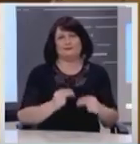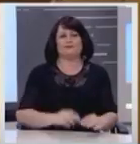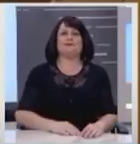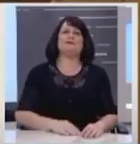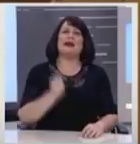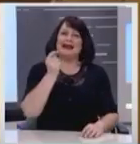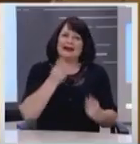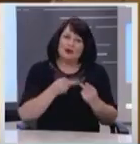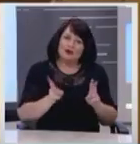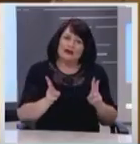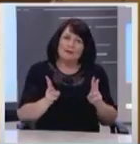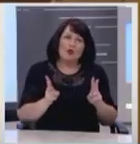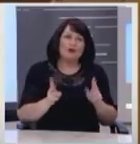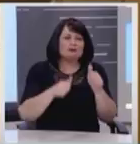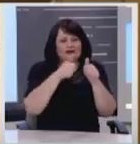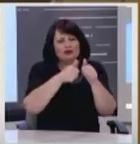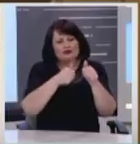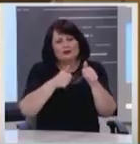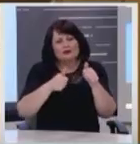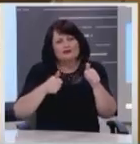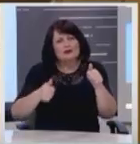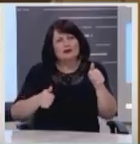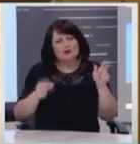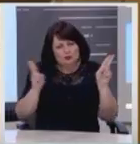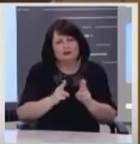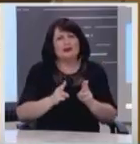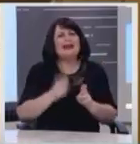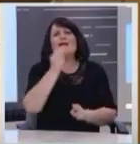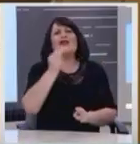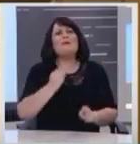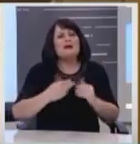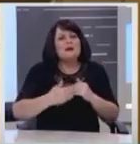Επιτρέψτε μου λοιπόν να τα ιεραρχήσω συνοπτικά.